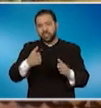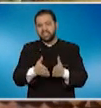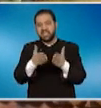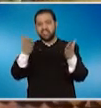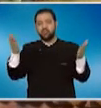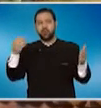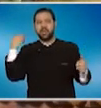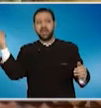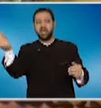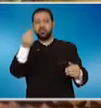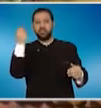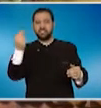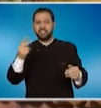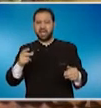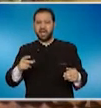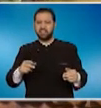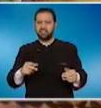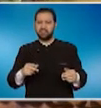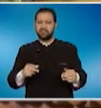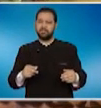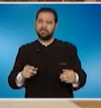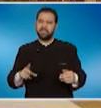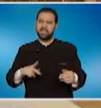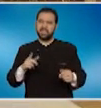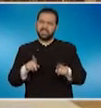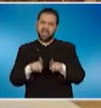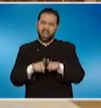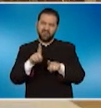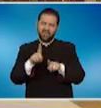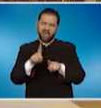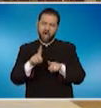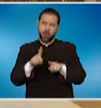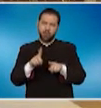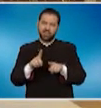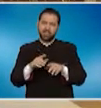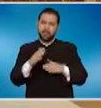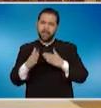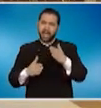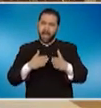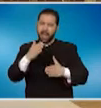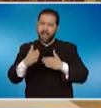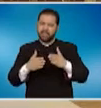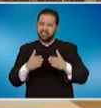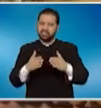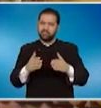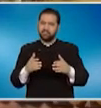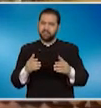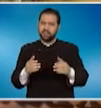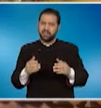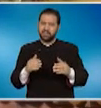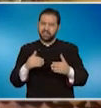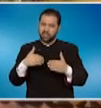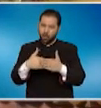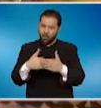dumnezeiască funcționează ca un mecanism de, să spunem, împiedicare a omului de a deveni tot